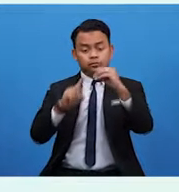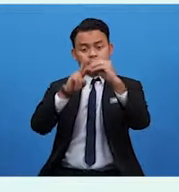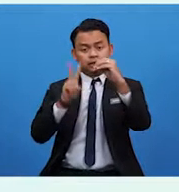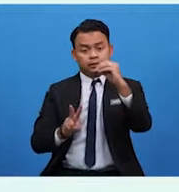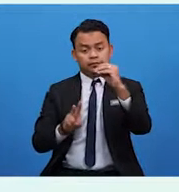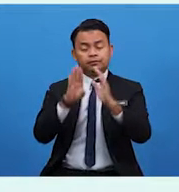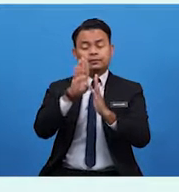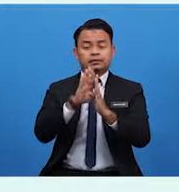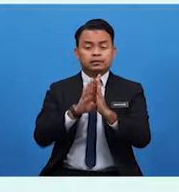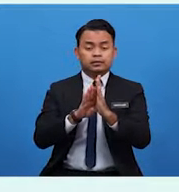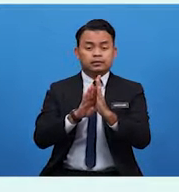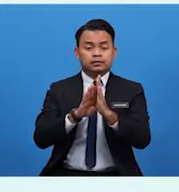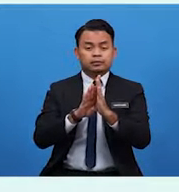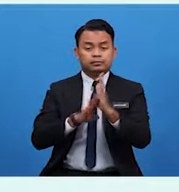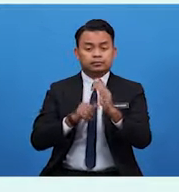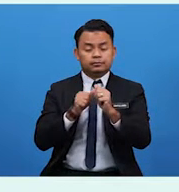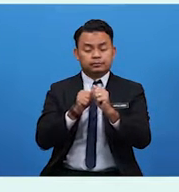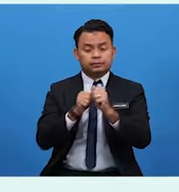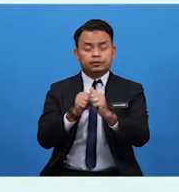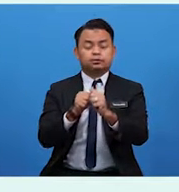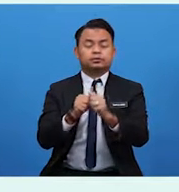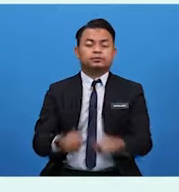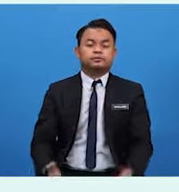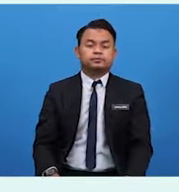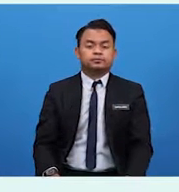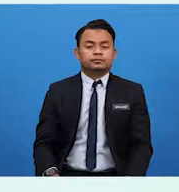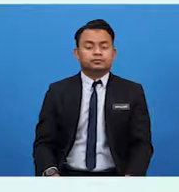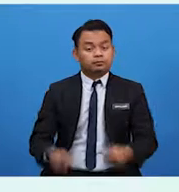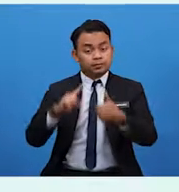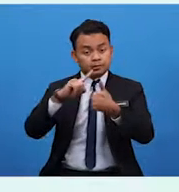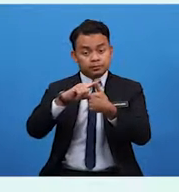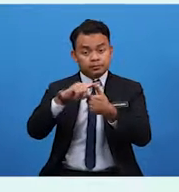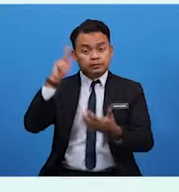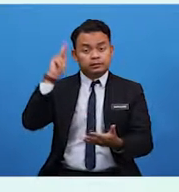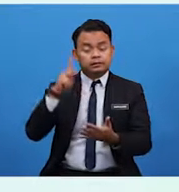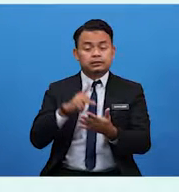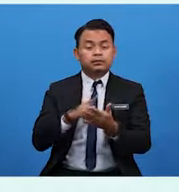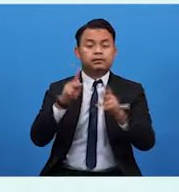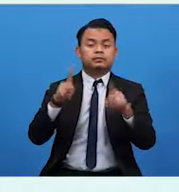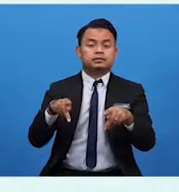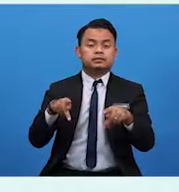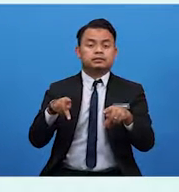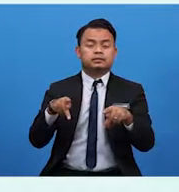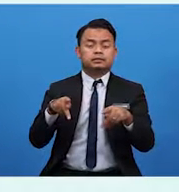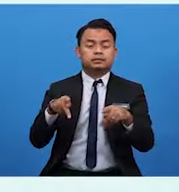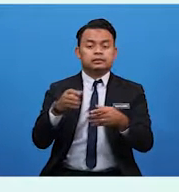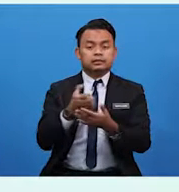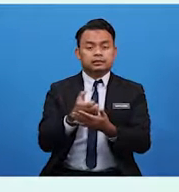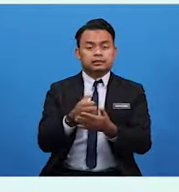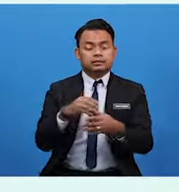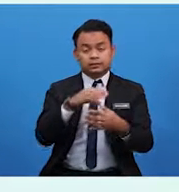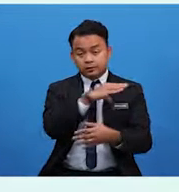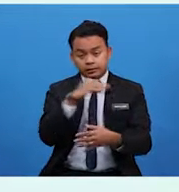berikut, iaitu mengenal pasti dan menjelaskan elemen yang terdapat di dalam